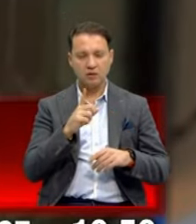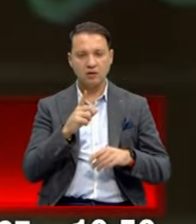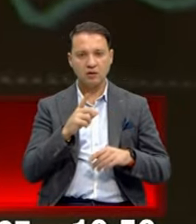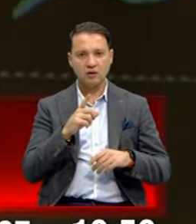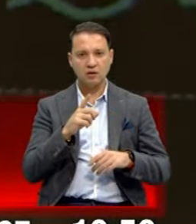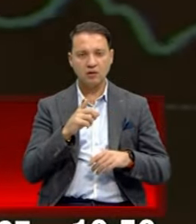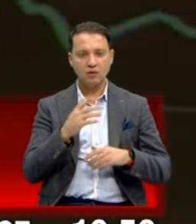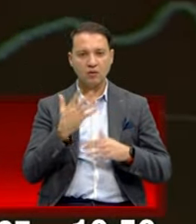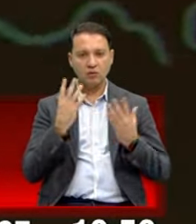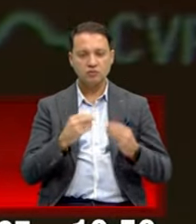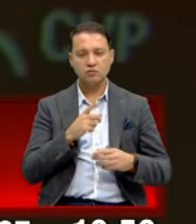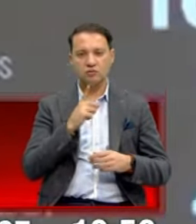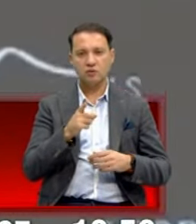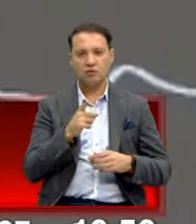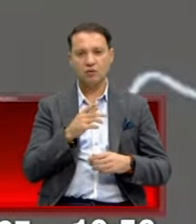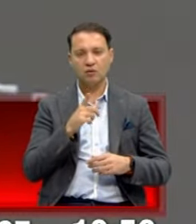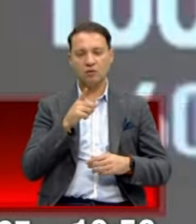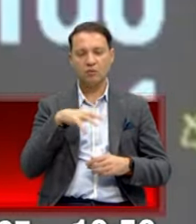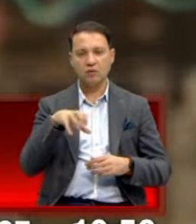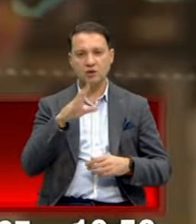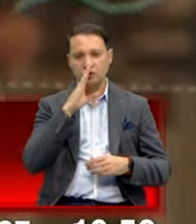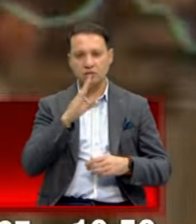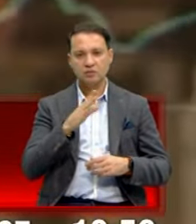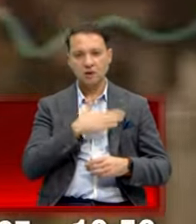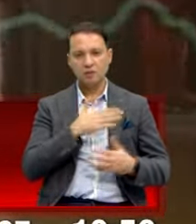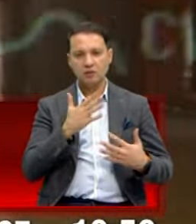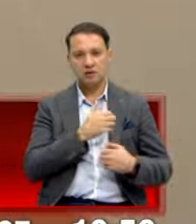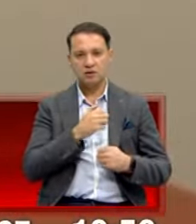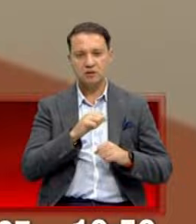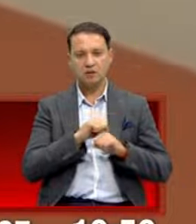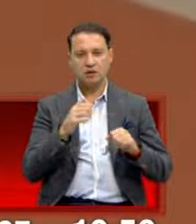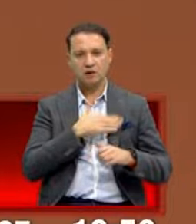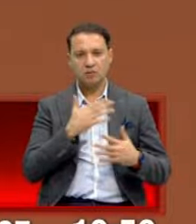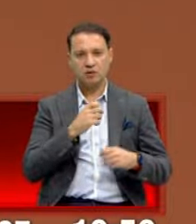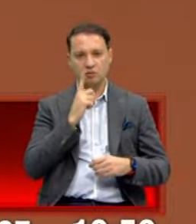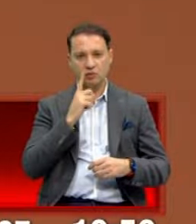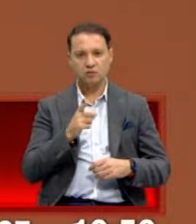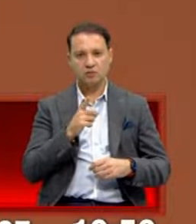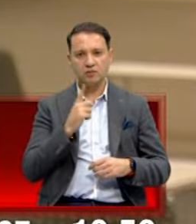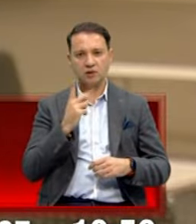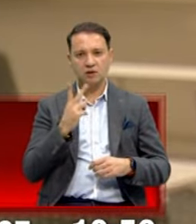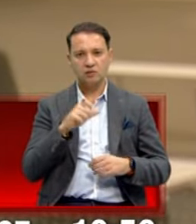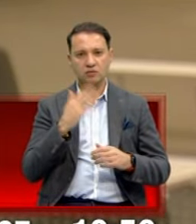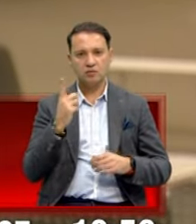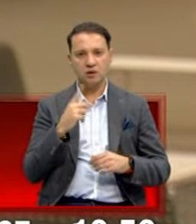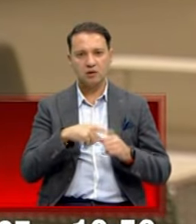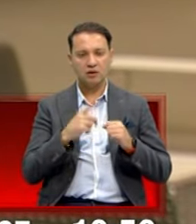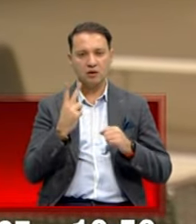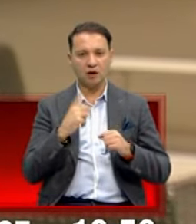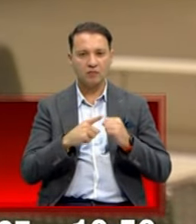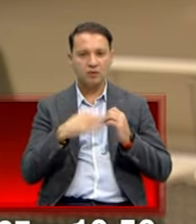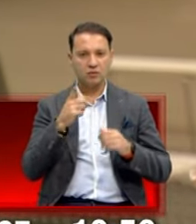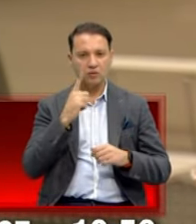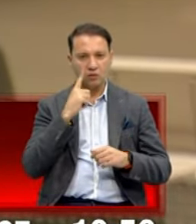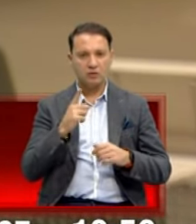anevrizma dediğimiz bir oluşum. Bu o bölgede ciddi bir kalp krizi, hasarlı bir kalp krizi görüntüsüdür. Birkaç ay sonra, birkaç hafta sonra baktığımızda